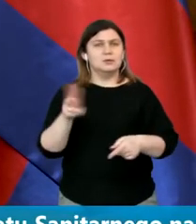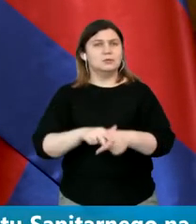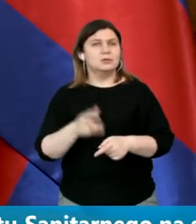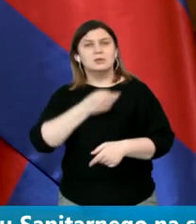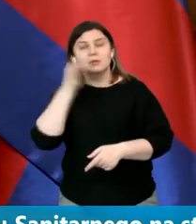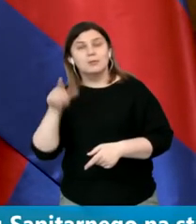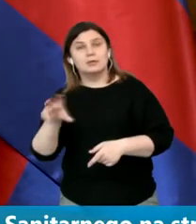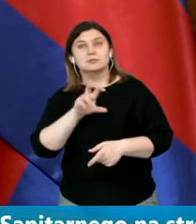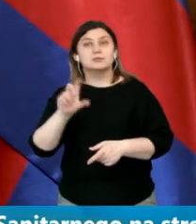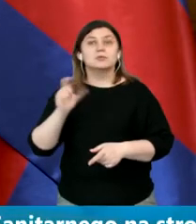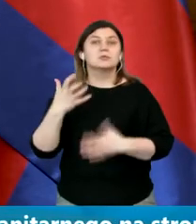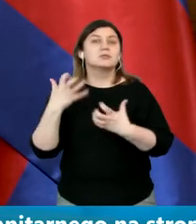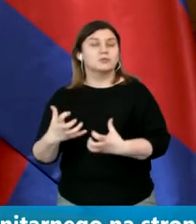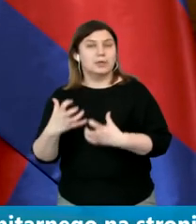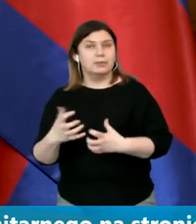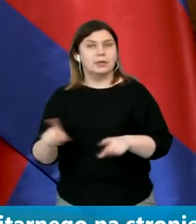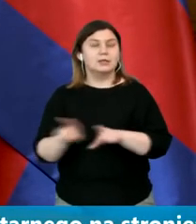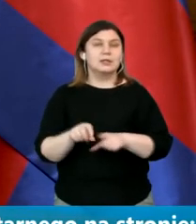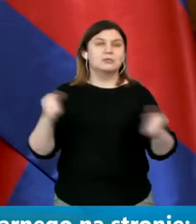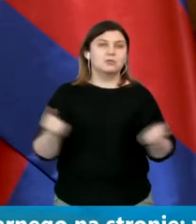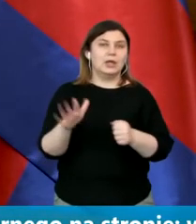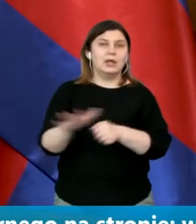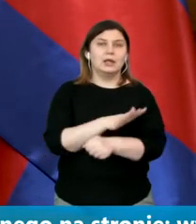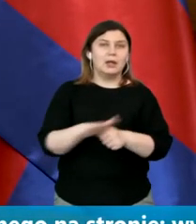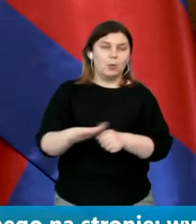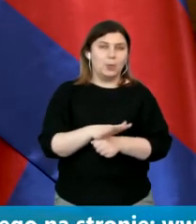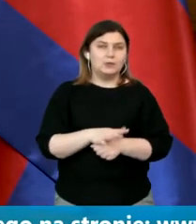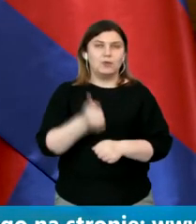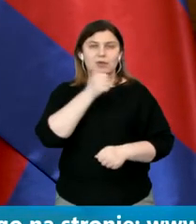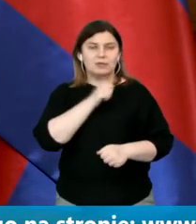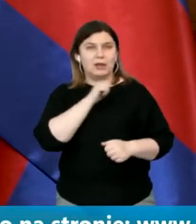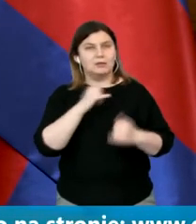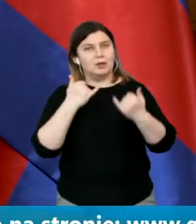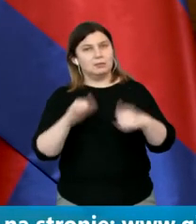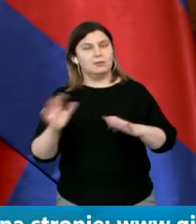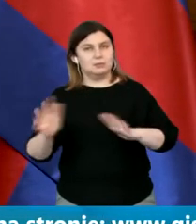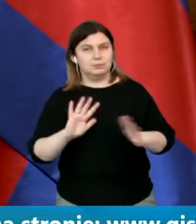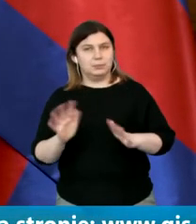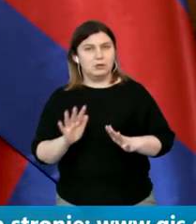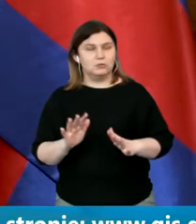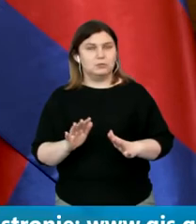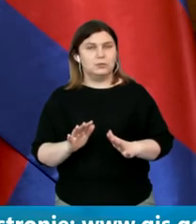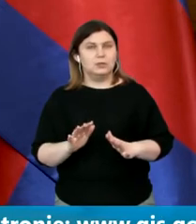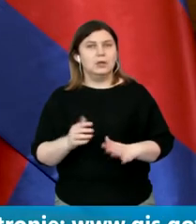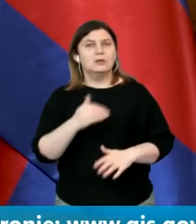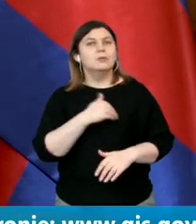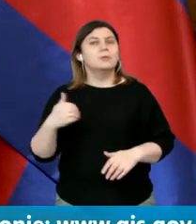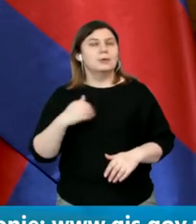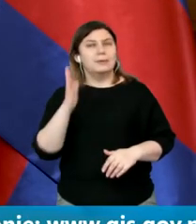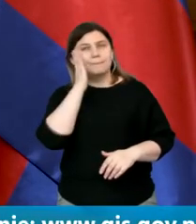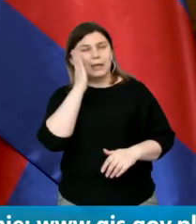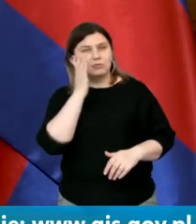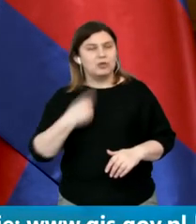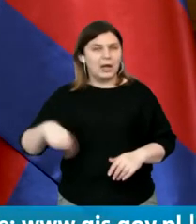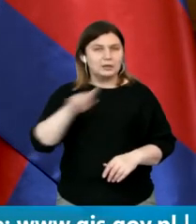co chcemy osiągnąć i też starać się rekompensować tą zieleń w inny sposób, tak żeby my jako mieszkańcy, aby